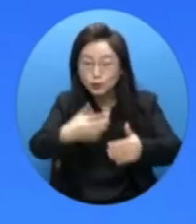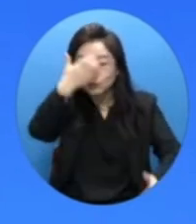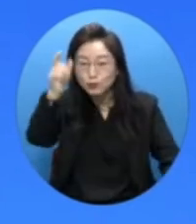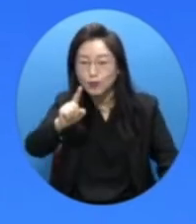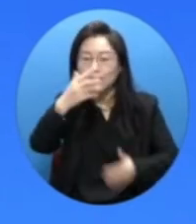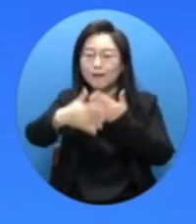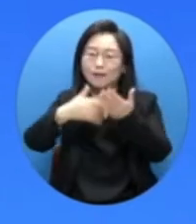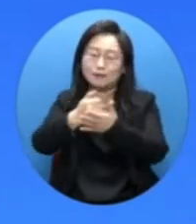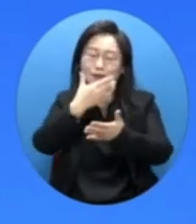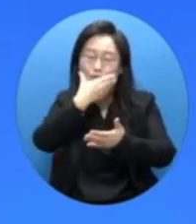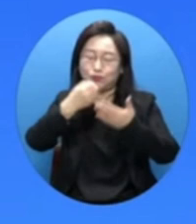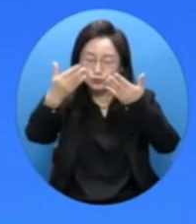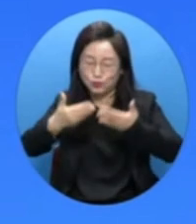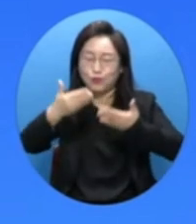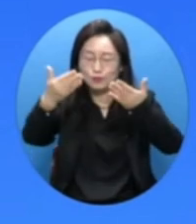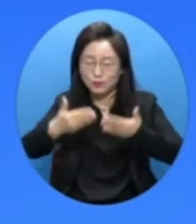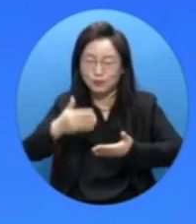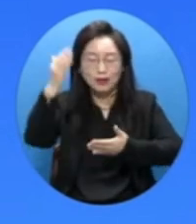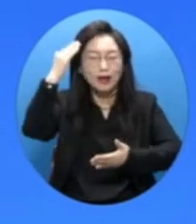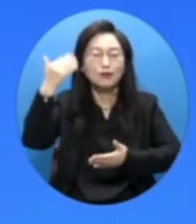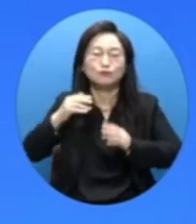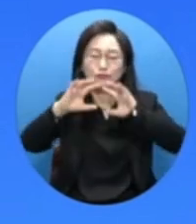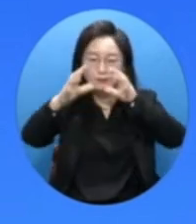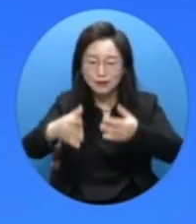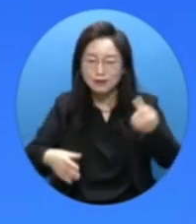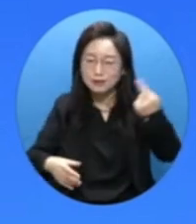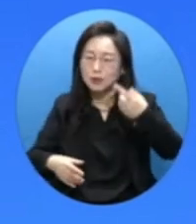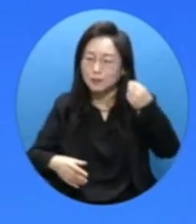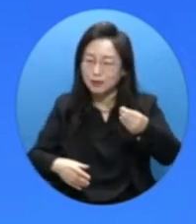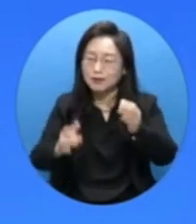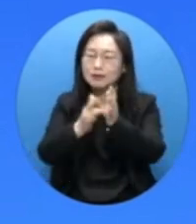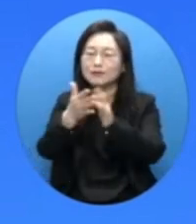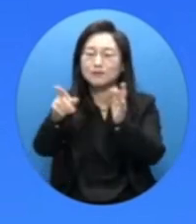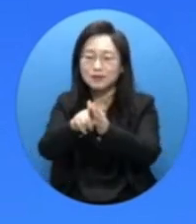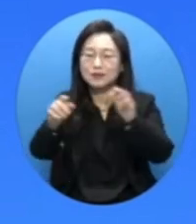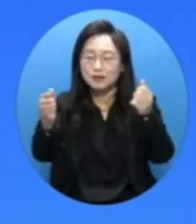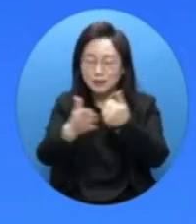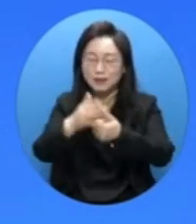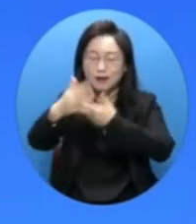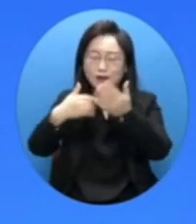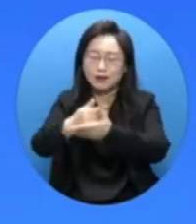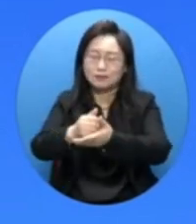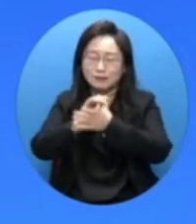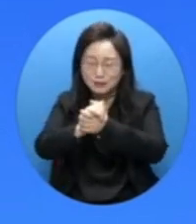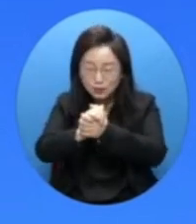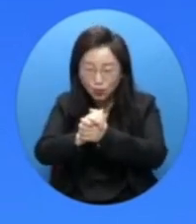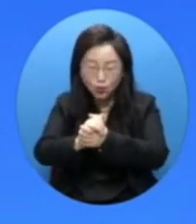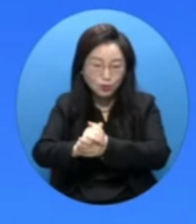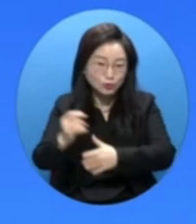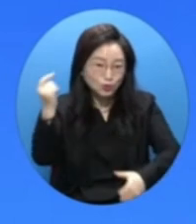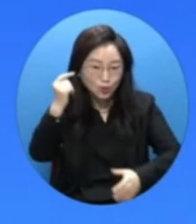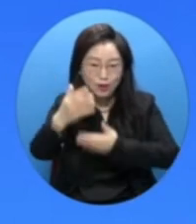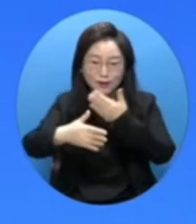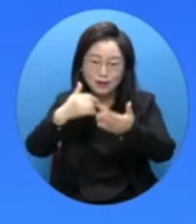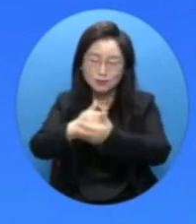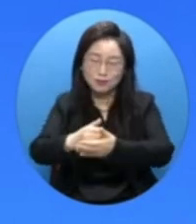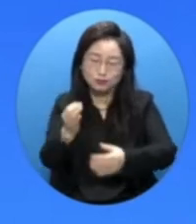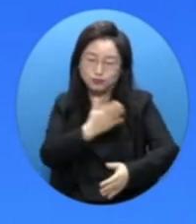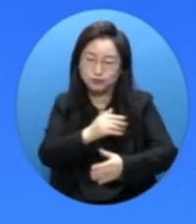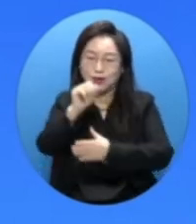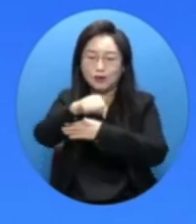하나님께서 복을 주실 것이다 우리 대한민국의 1천만 크리스천이 있으니이 기도를 들으시고 대한민국을 이겨내고